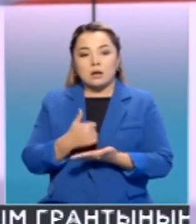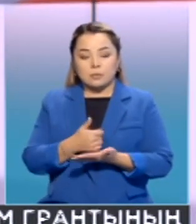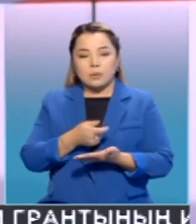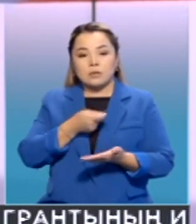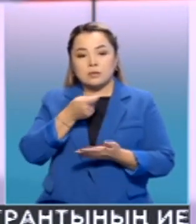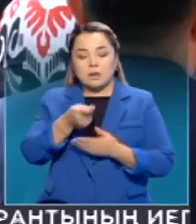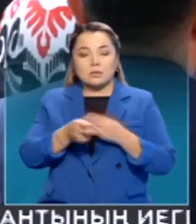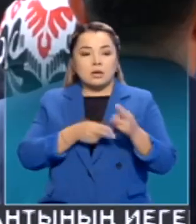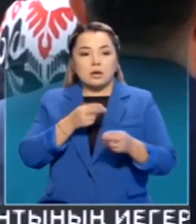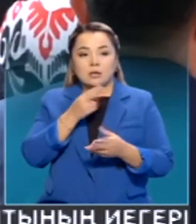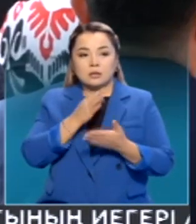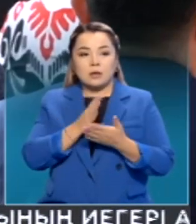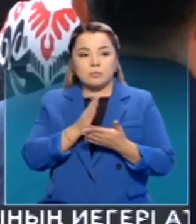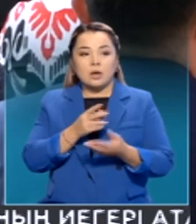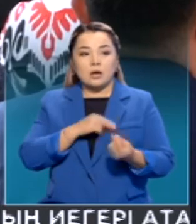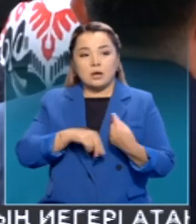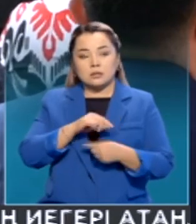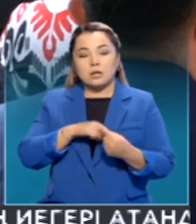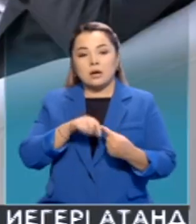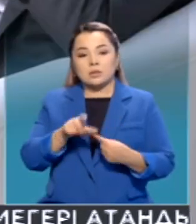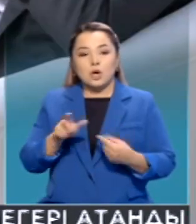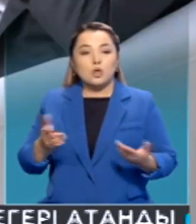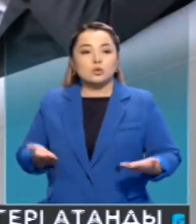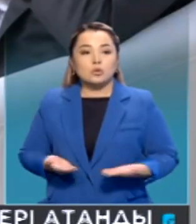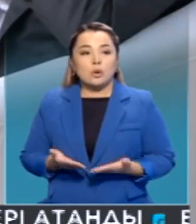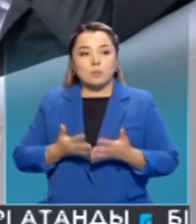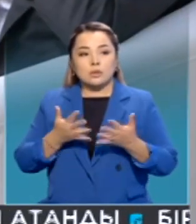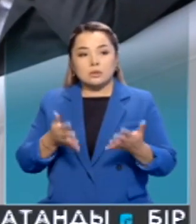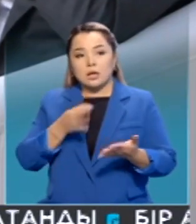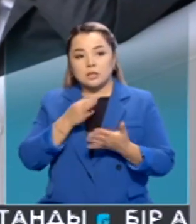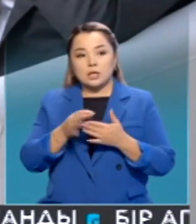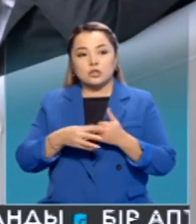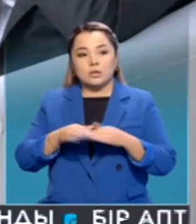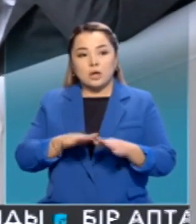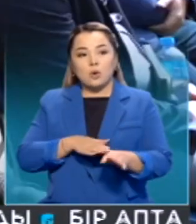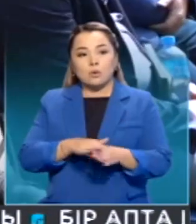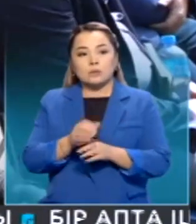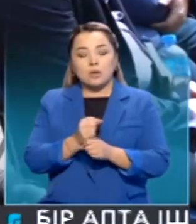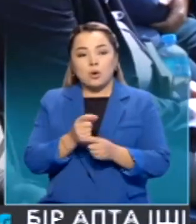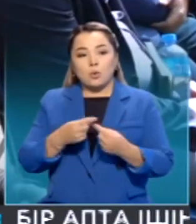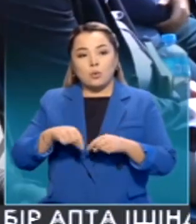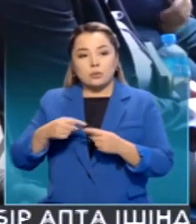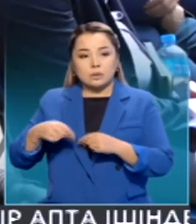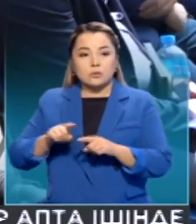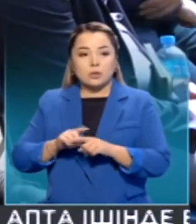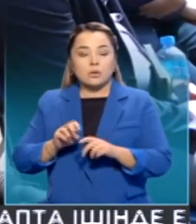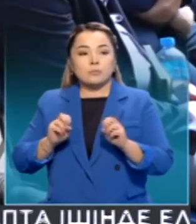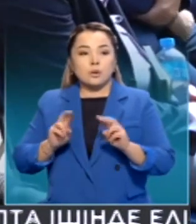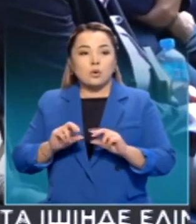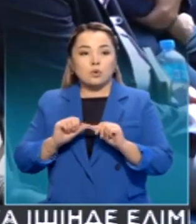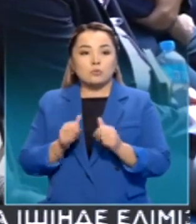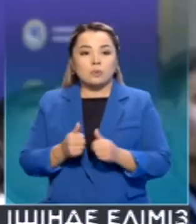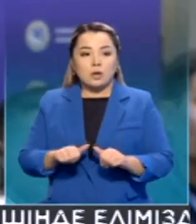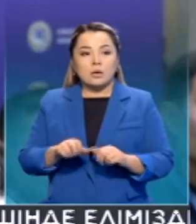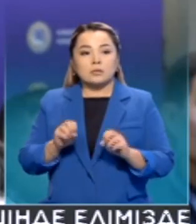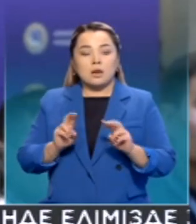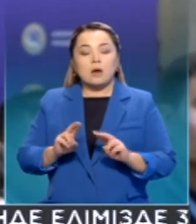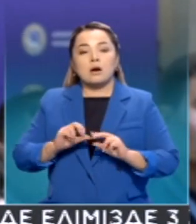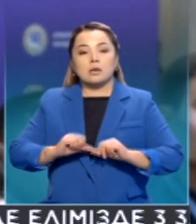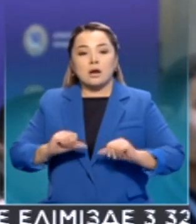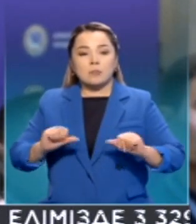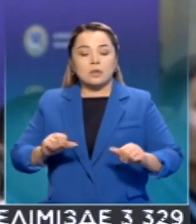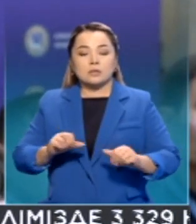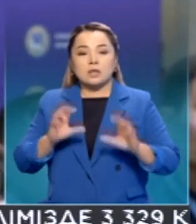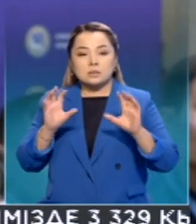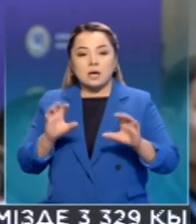шағымын айтты. Кәсіпкерлердің сөзінше, тұрғындардың бастамасы бойынша жергілікті атқару органдары ұйымдастырған арнайы комиссия заңға қайшы әрекет